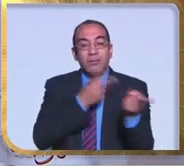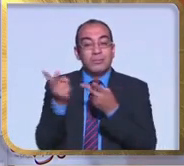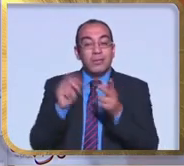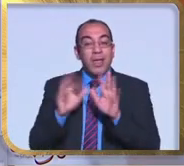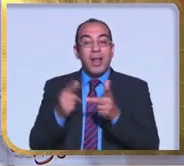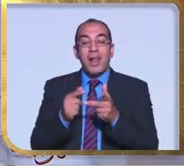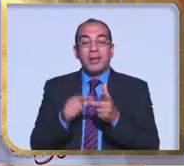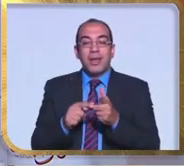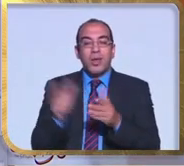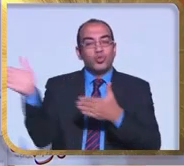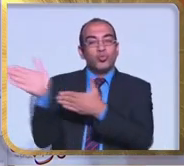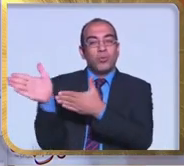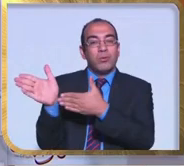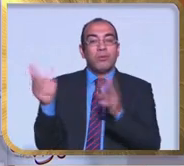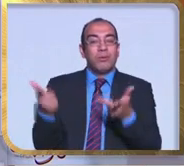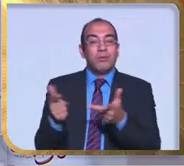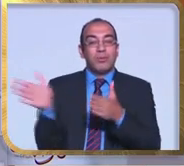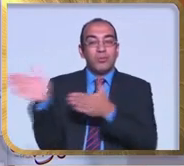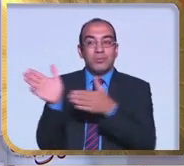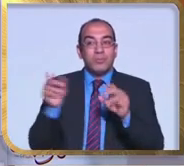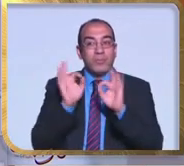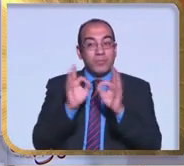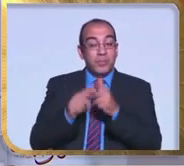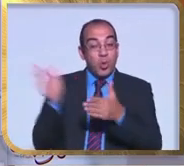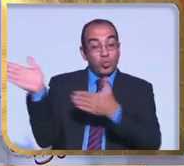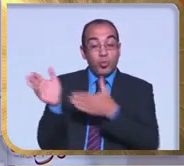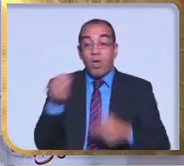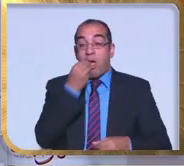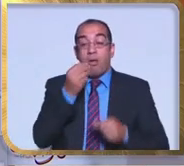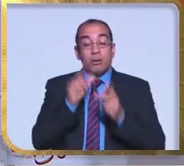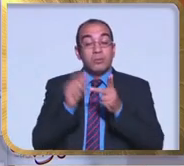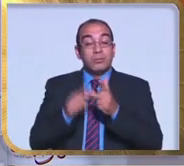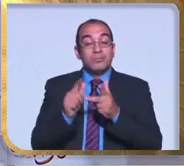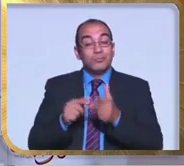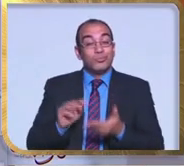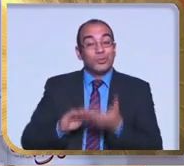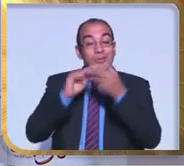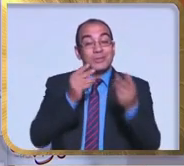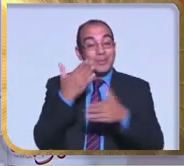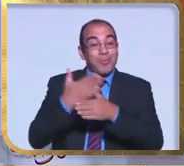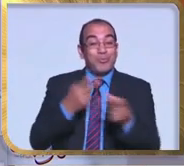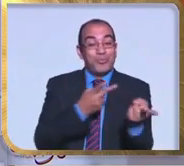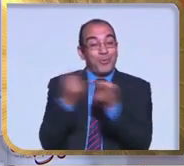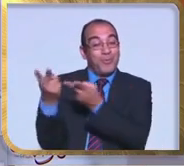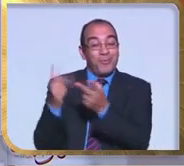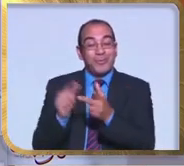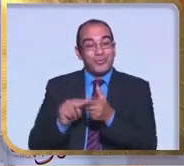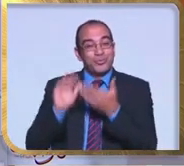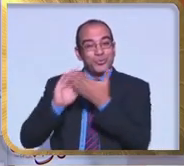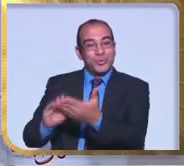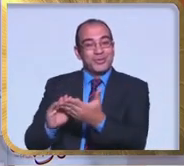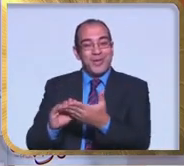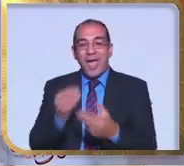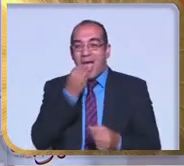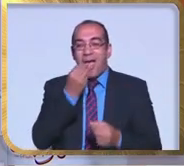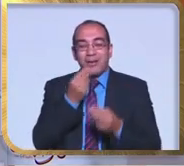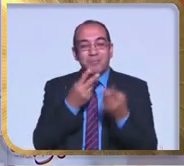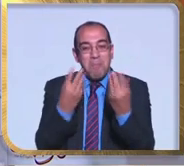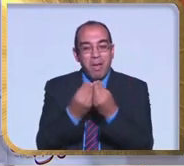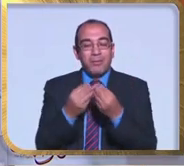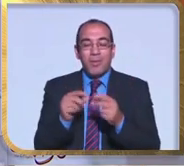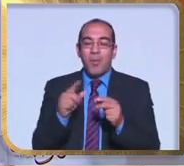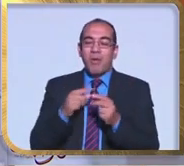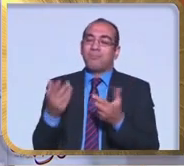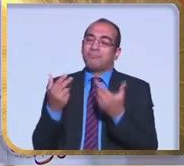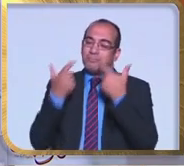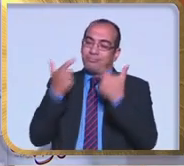صيام تطوع، يعني أنا أقدر إني أفطر إكراما لهذا الضيف وعشان أشاركه الطعام مبقاش هو قاعد